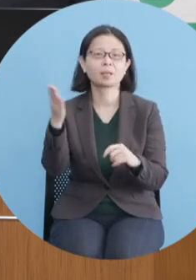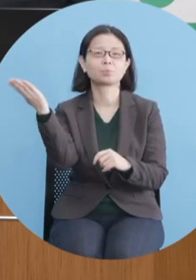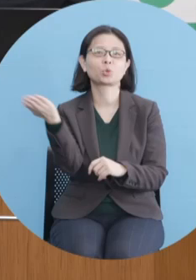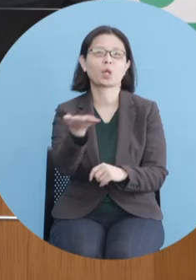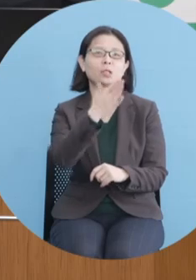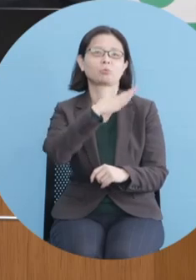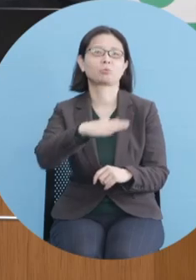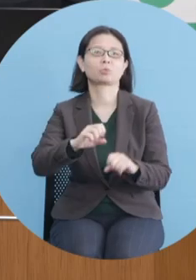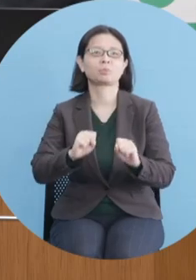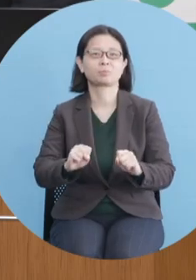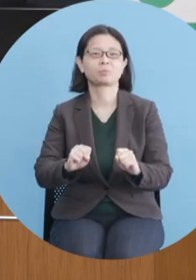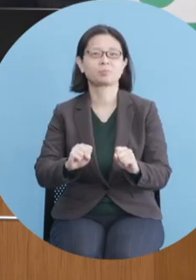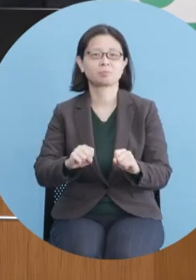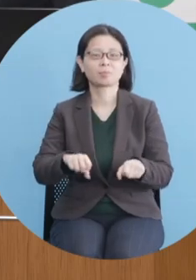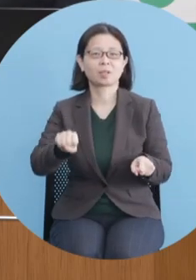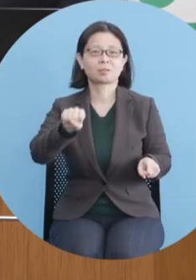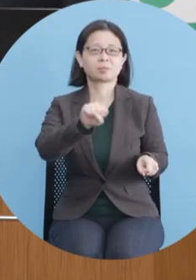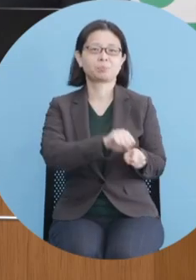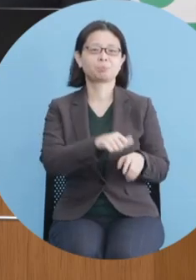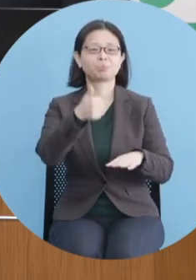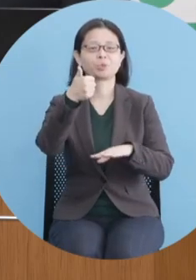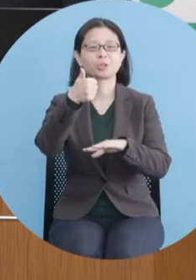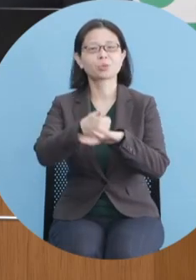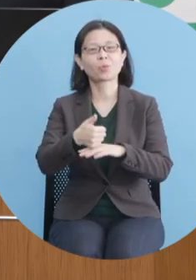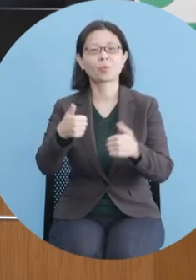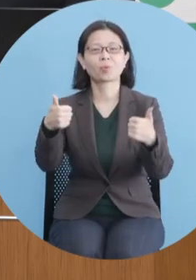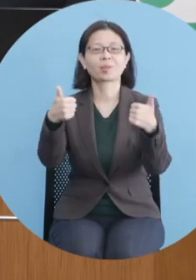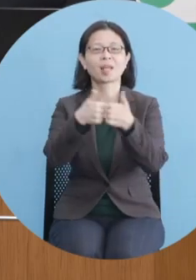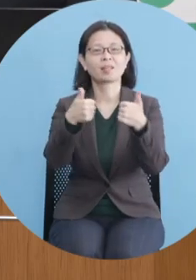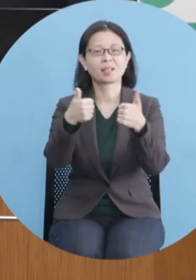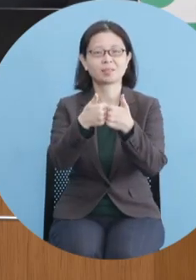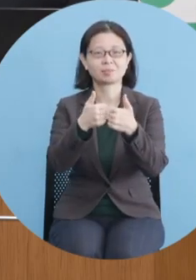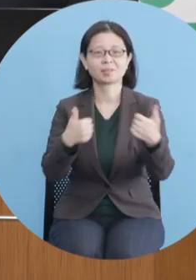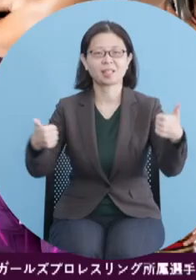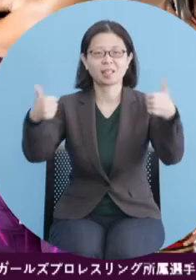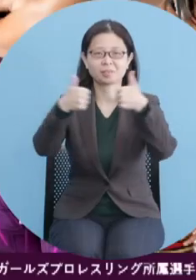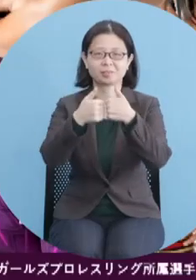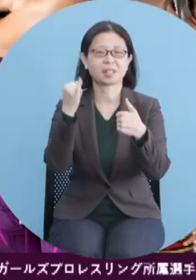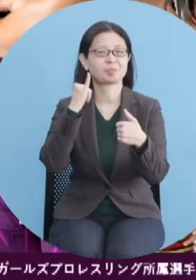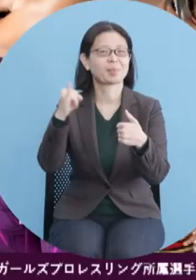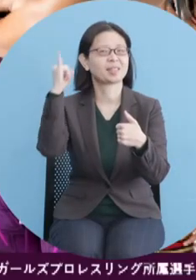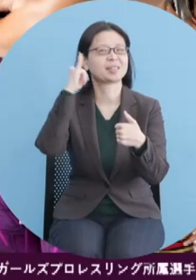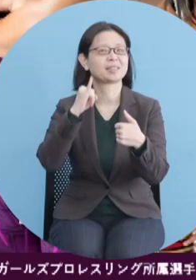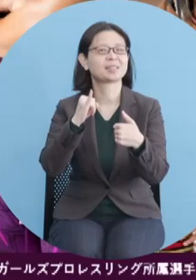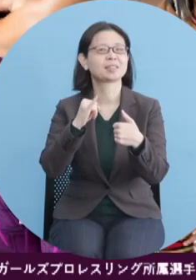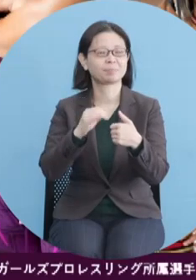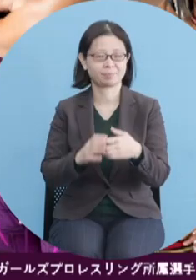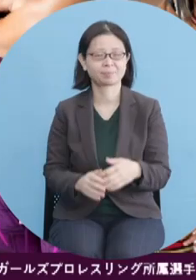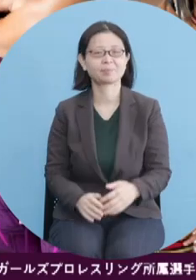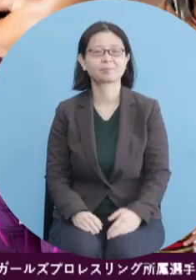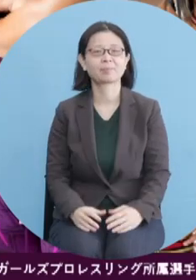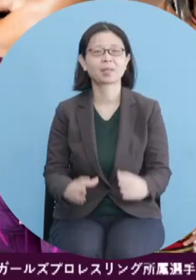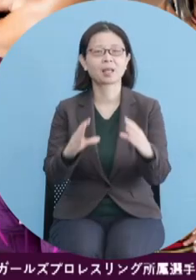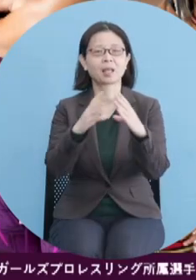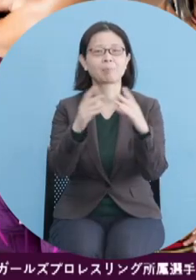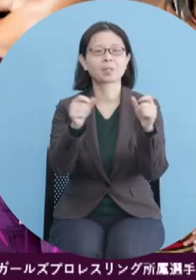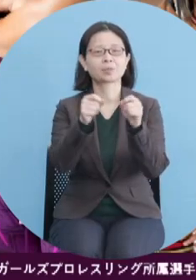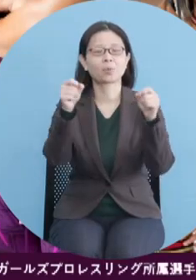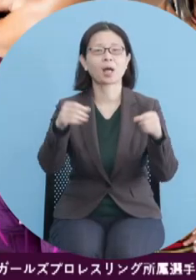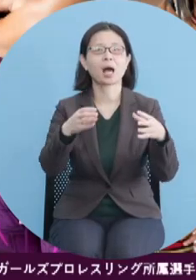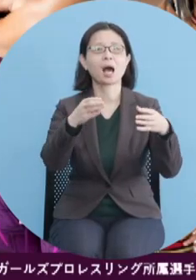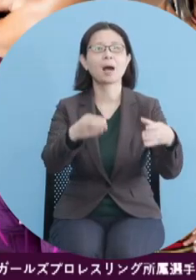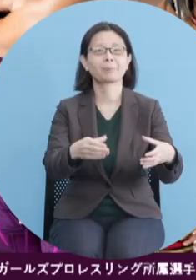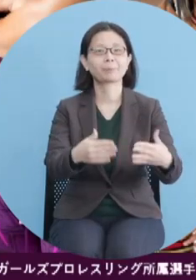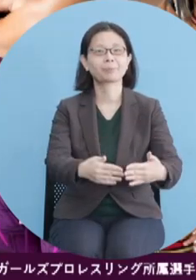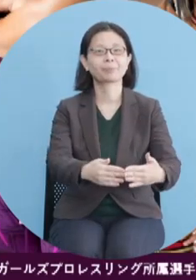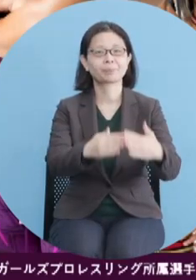と武将対決という風なことでえ考えてえおりますえ丸岡班が誕生してええ今年